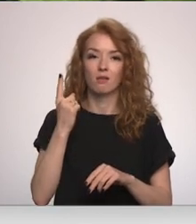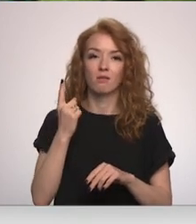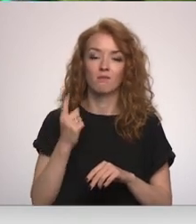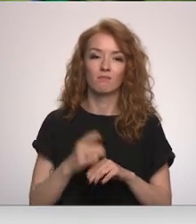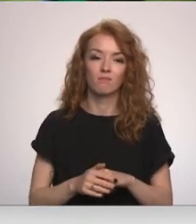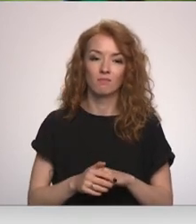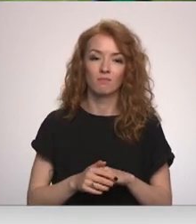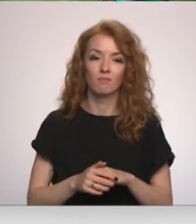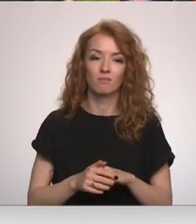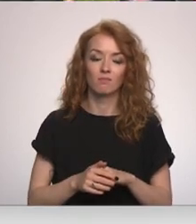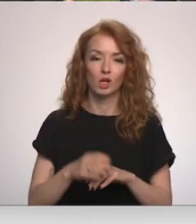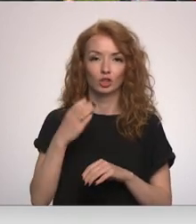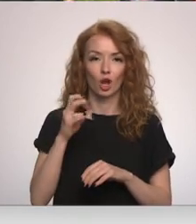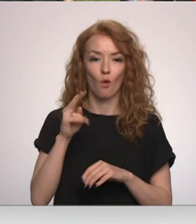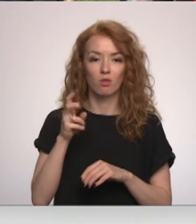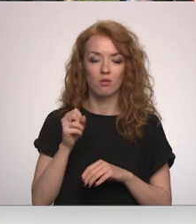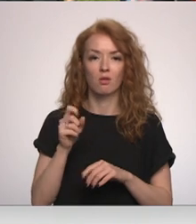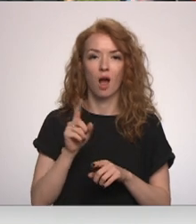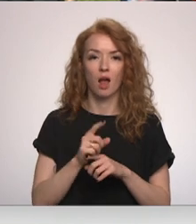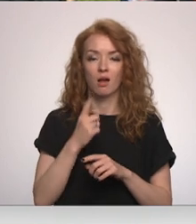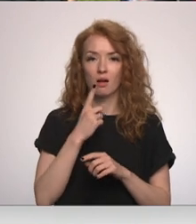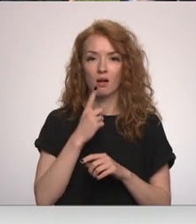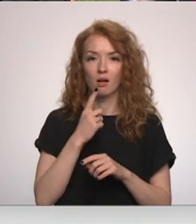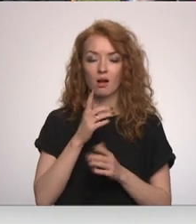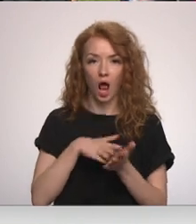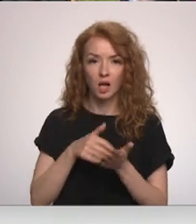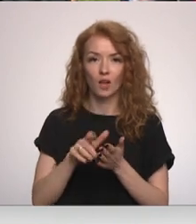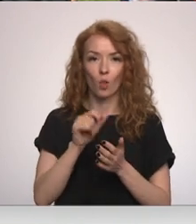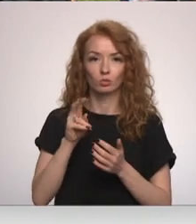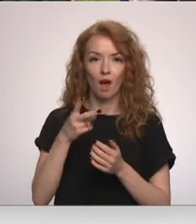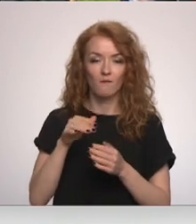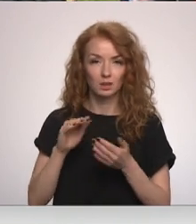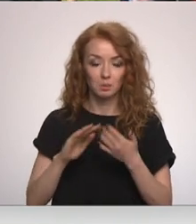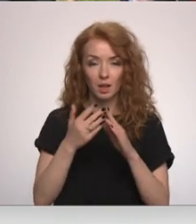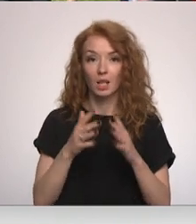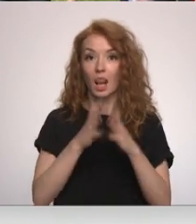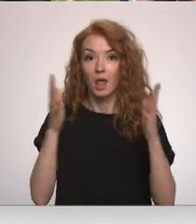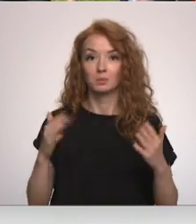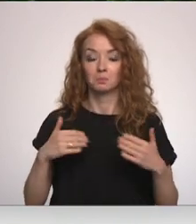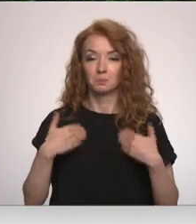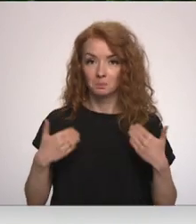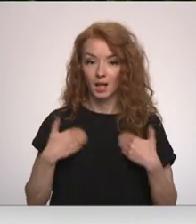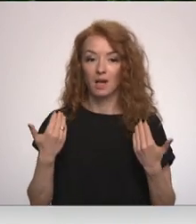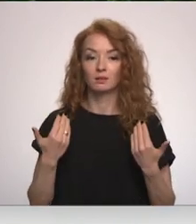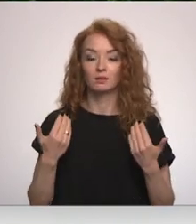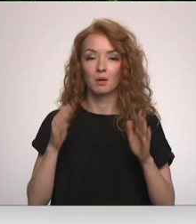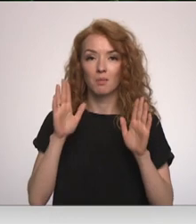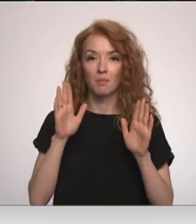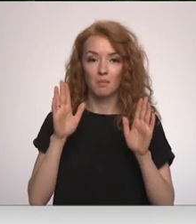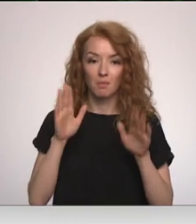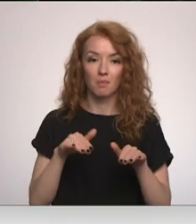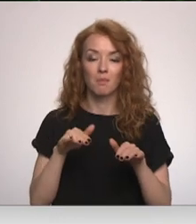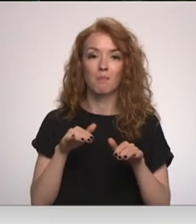piemēram, Červonkas, Kroslovas piļs i Lūznava. Liels prīks par pagošo